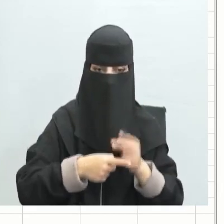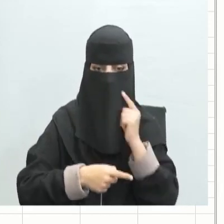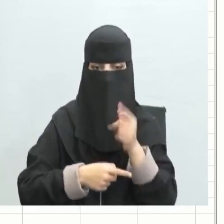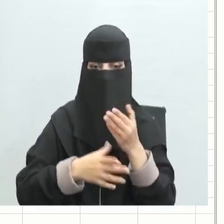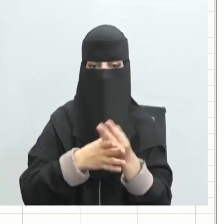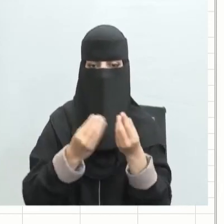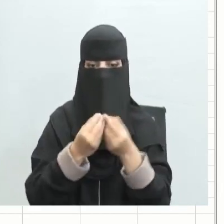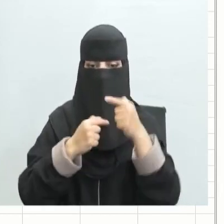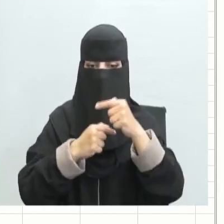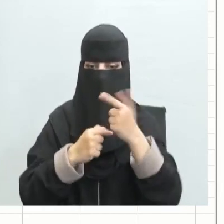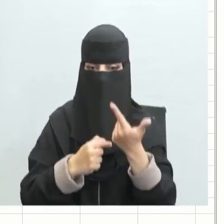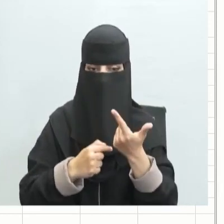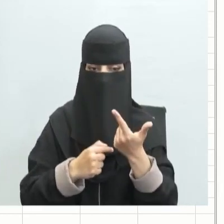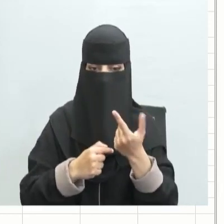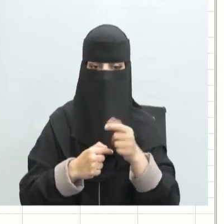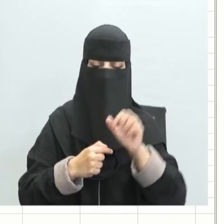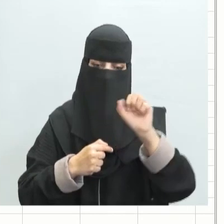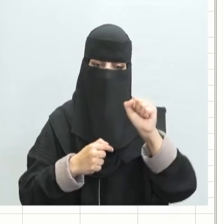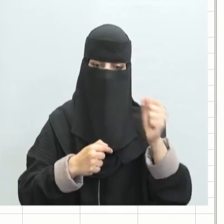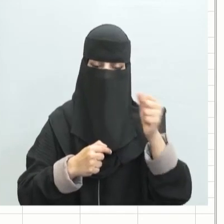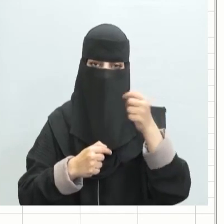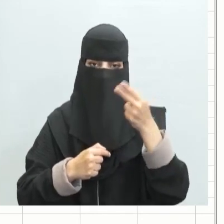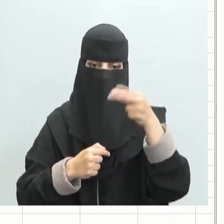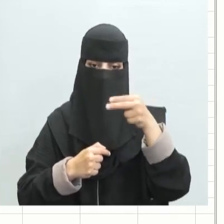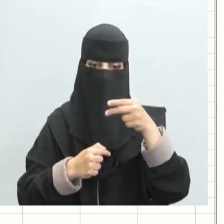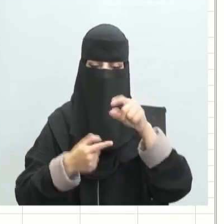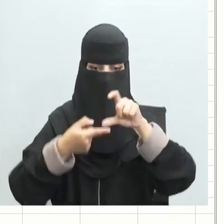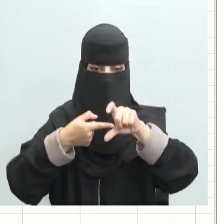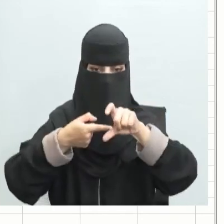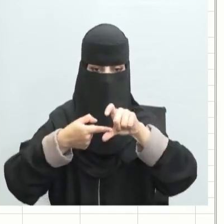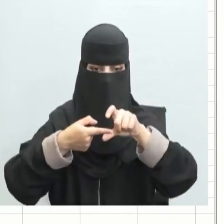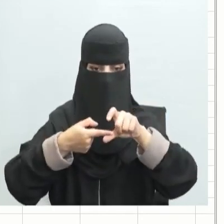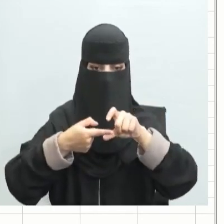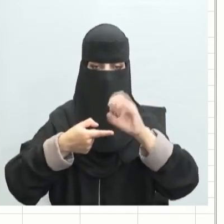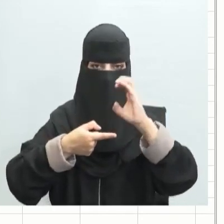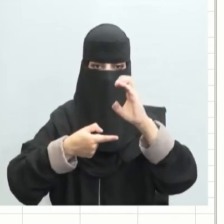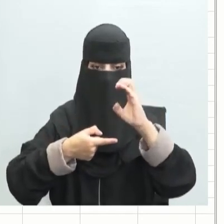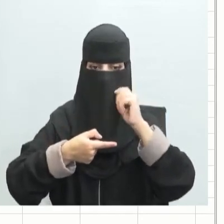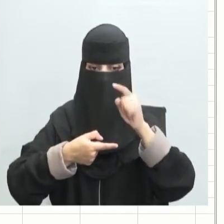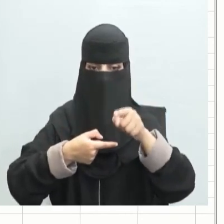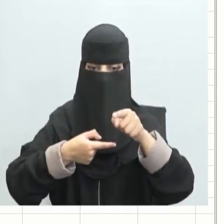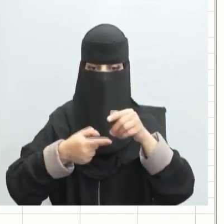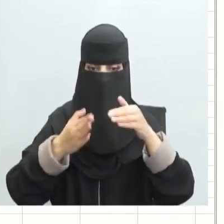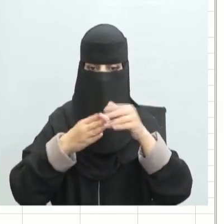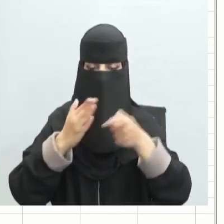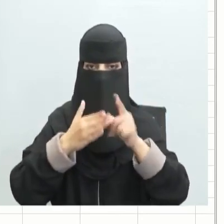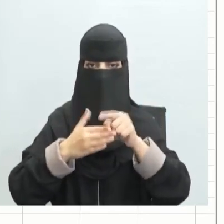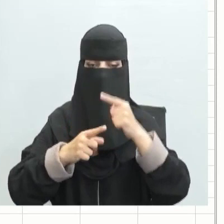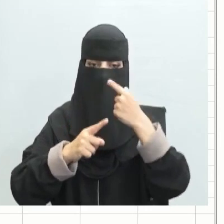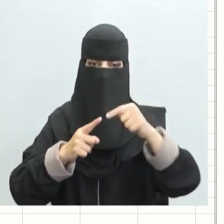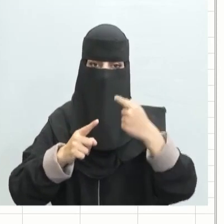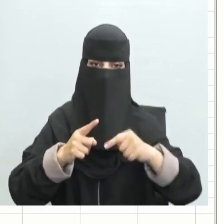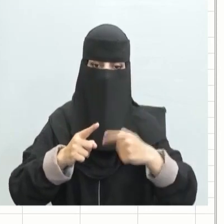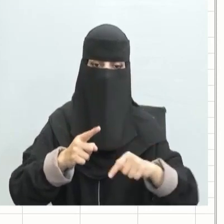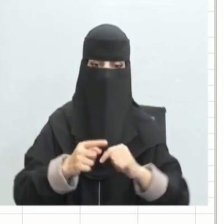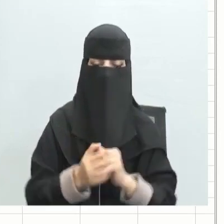السي فبالتالي بقول الا a تقسيم السي فهذه تعطيك دائما نصف تعطيني